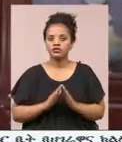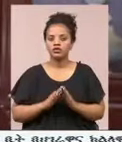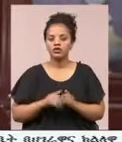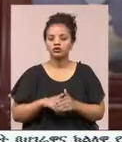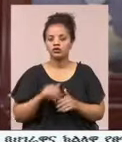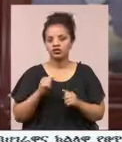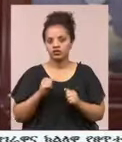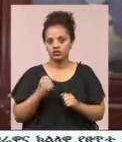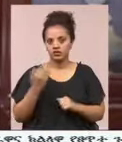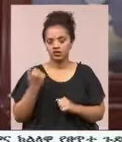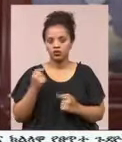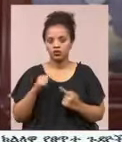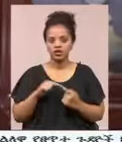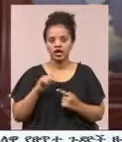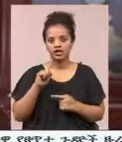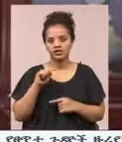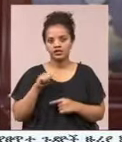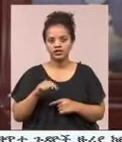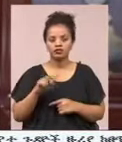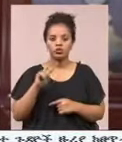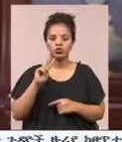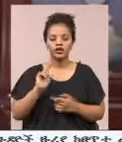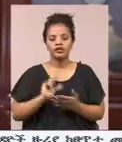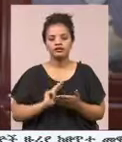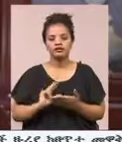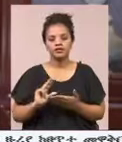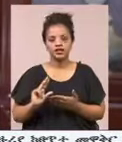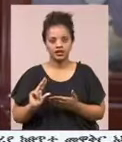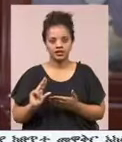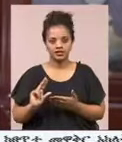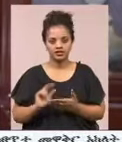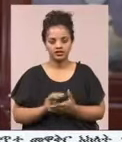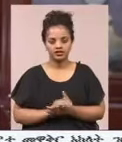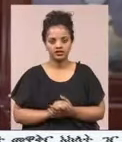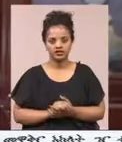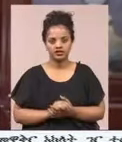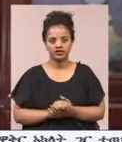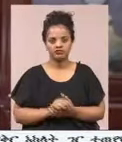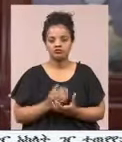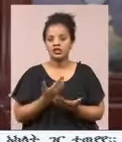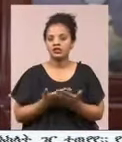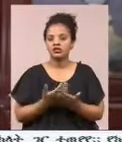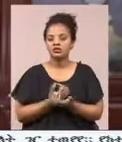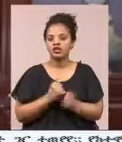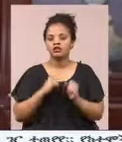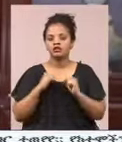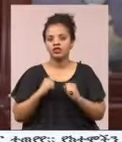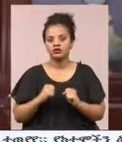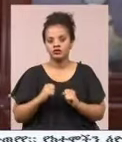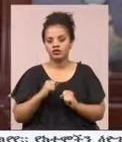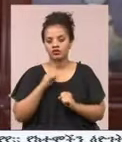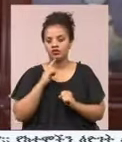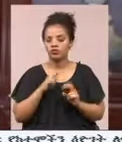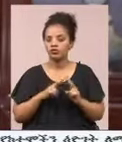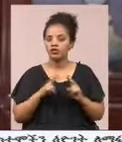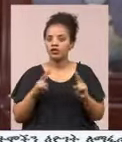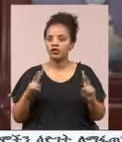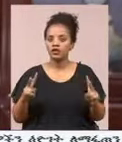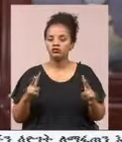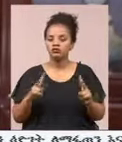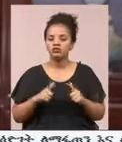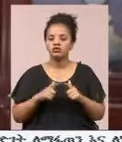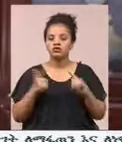ይችል የነበረ ወደ 1.2 ቢሊዮን የሚጠጋ ገንዘብ ማዳን የተቻለበት ሁኔታና በጣም ገዘፍ